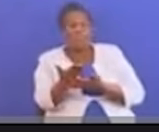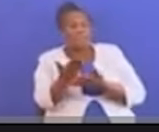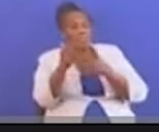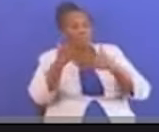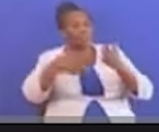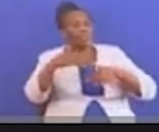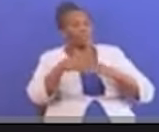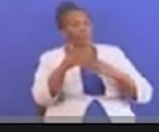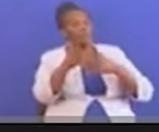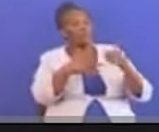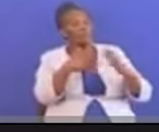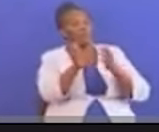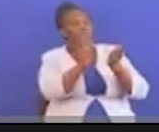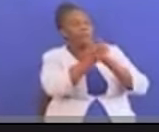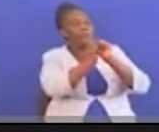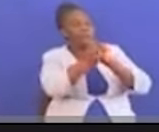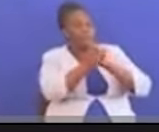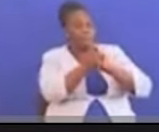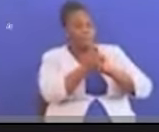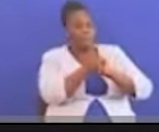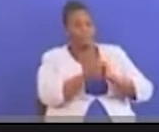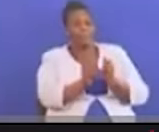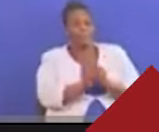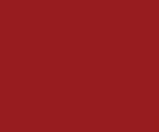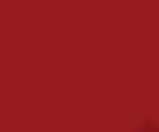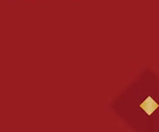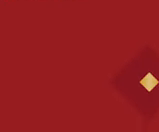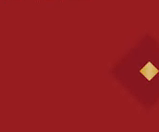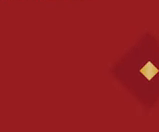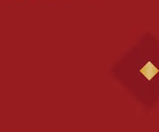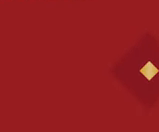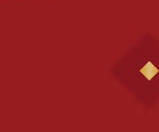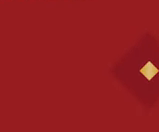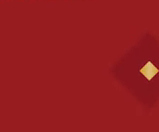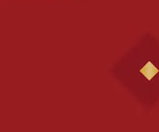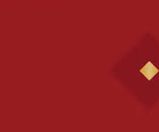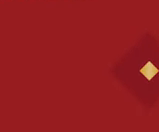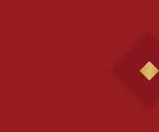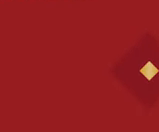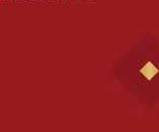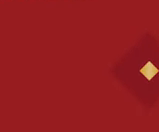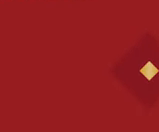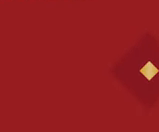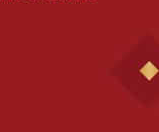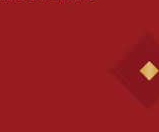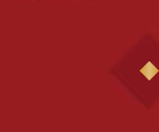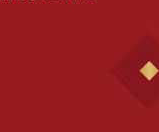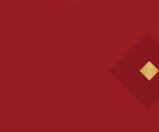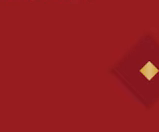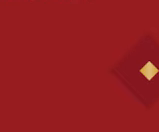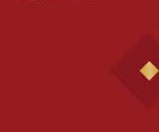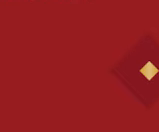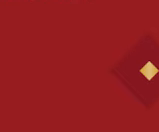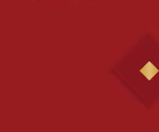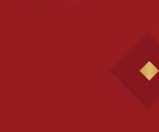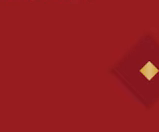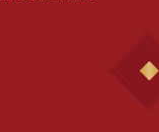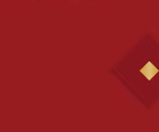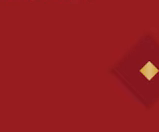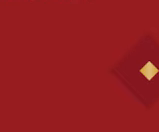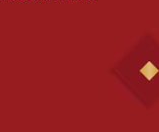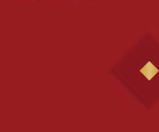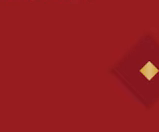na kuruhusu hicho anachokisema mheshimiwa mbunge. Nashukuru. Crown Media. Crown Media. Hapa ni nyumbani.